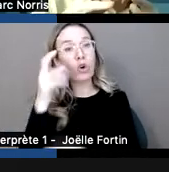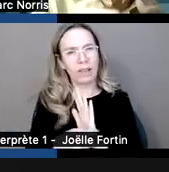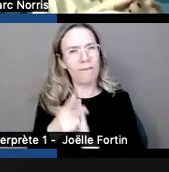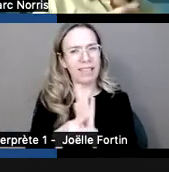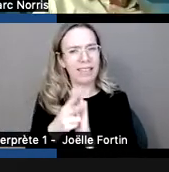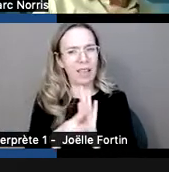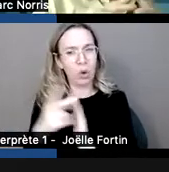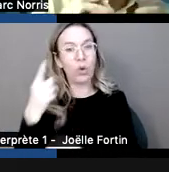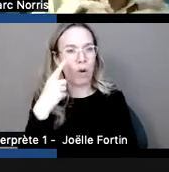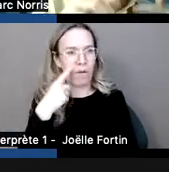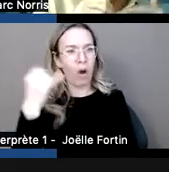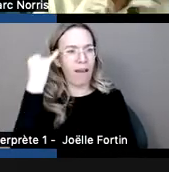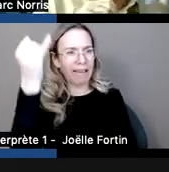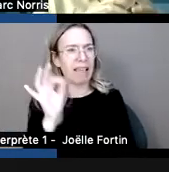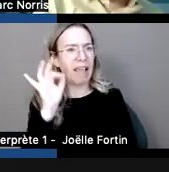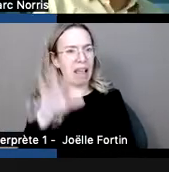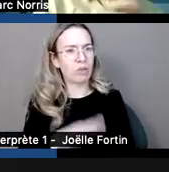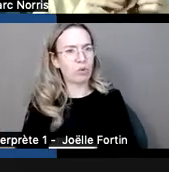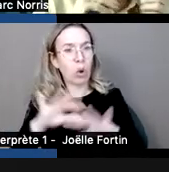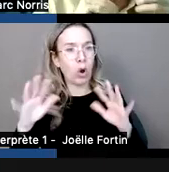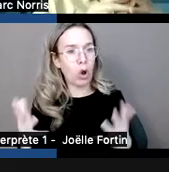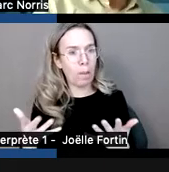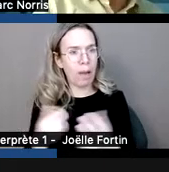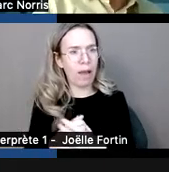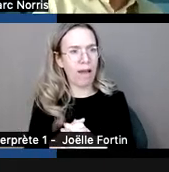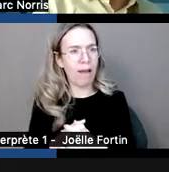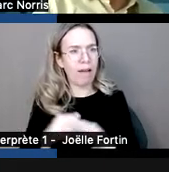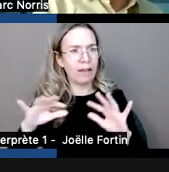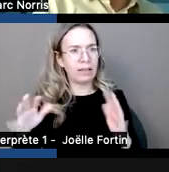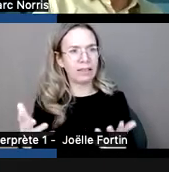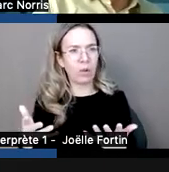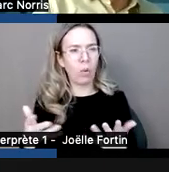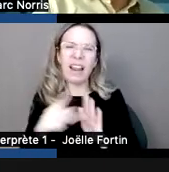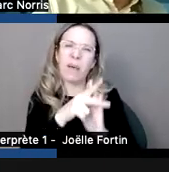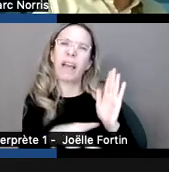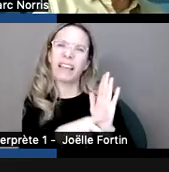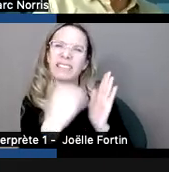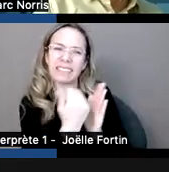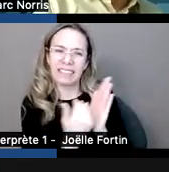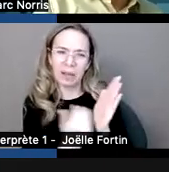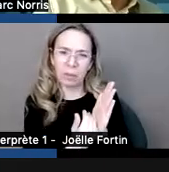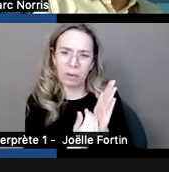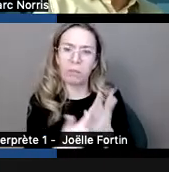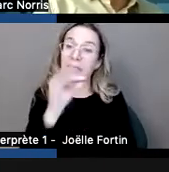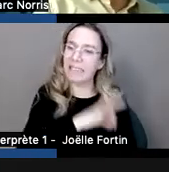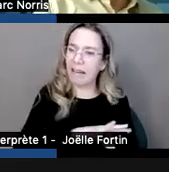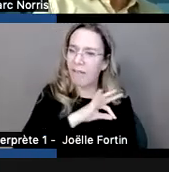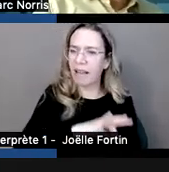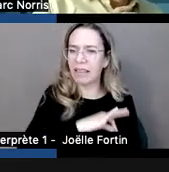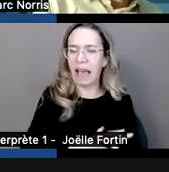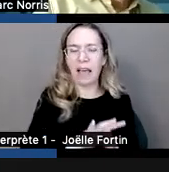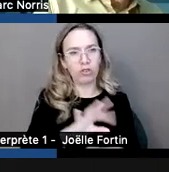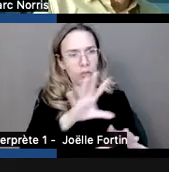ça va vous donner des idées comment, quels sont ces principes et l'avantage de les